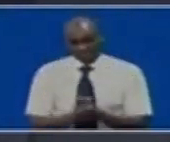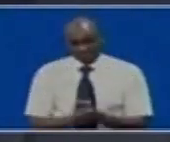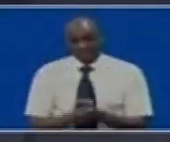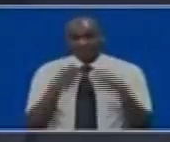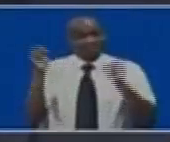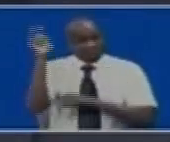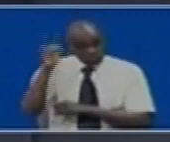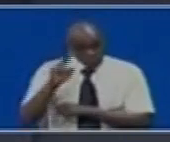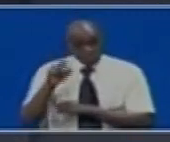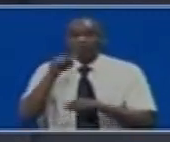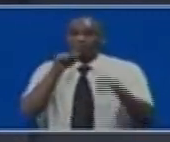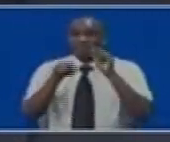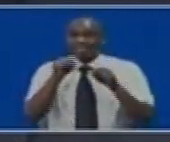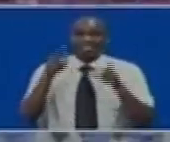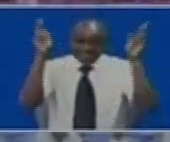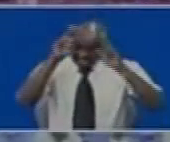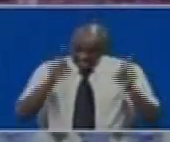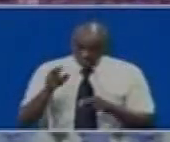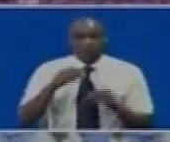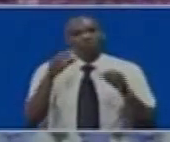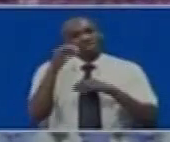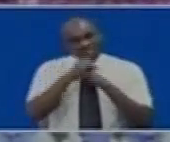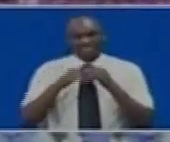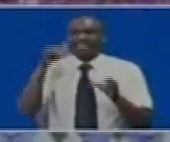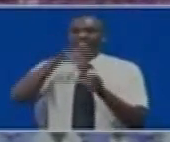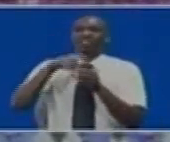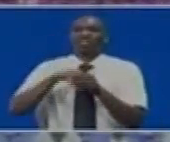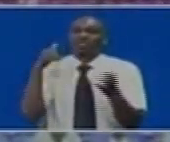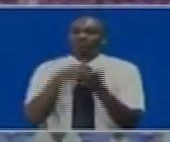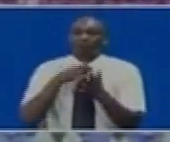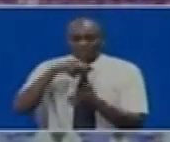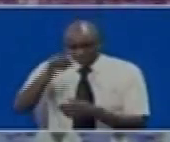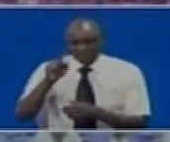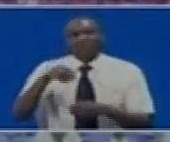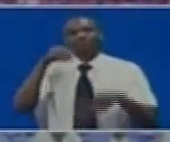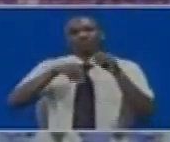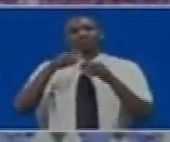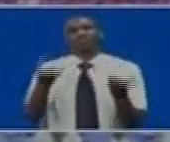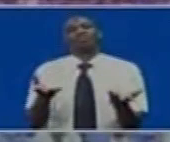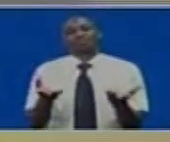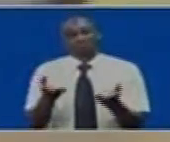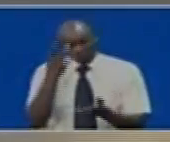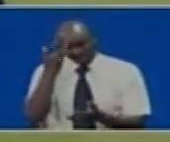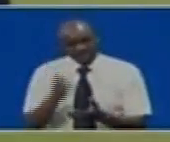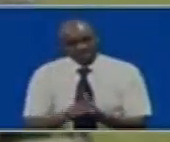Kenyatta ilaumu jamii ya kimataifa kwa kuingilia uchaguzi wa Kenya mbali na kuisuta ICC.